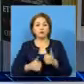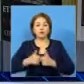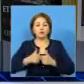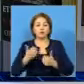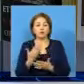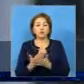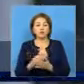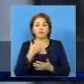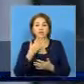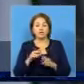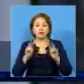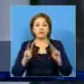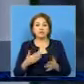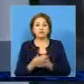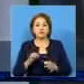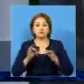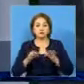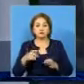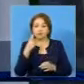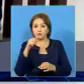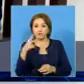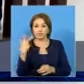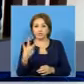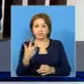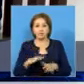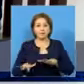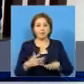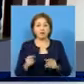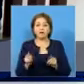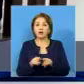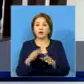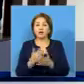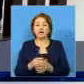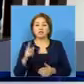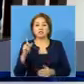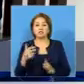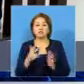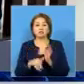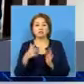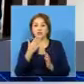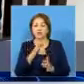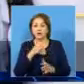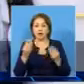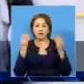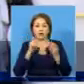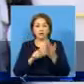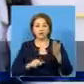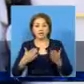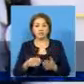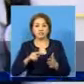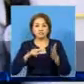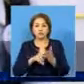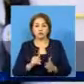среди специалистов городского суда номер 3. Мероприятие приурочили к празднованию 175-летия Абая Кунанбаева с